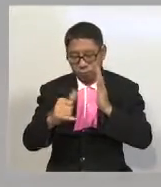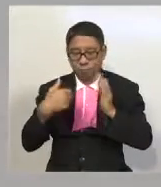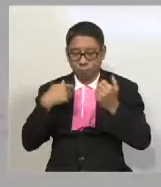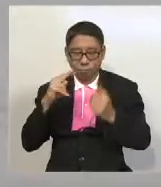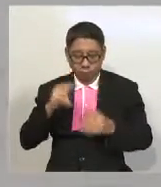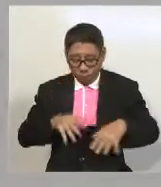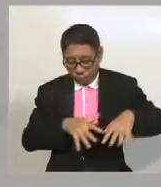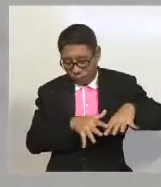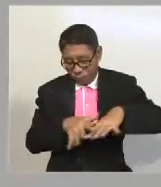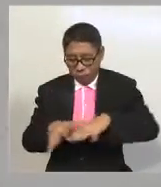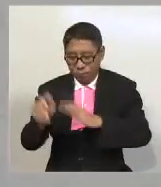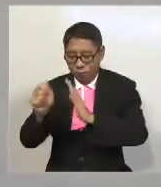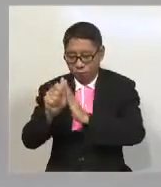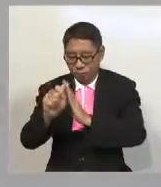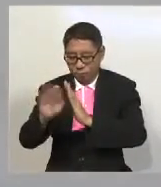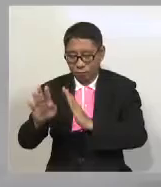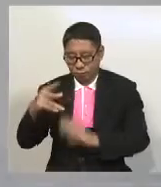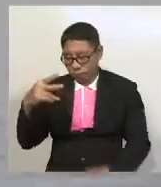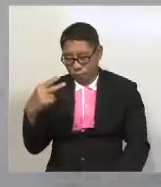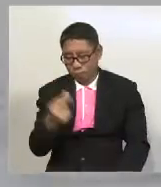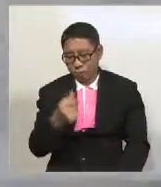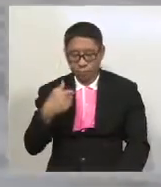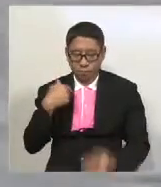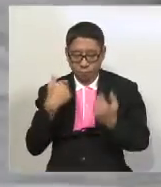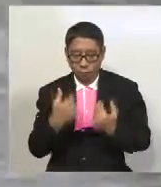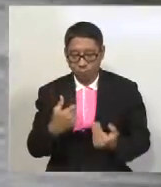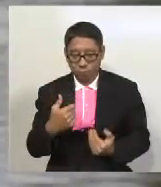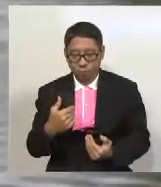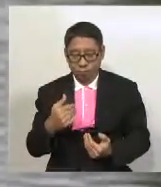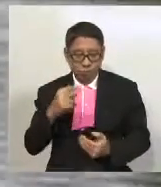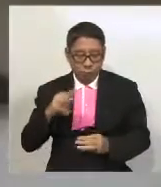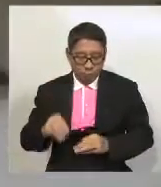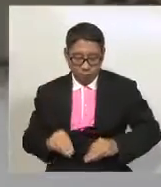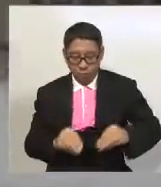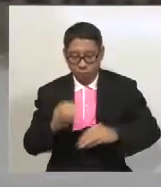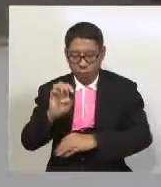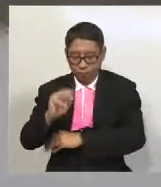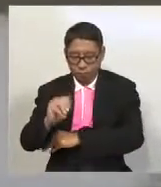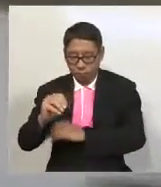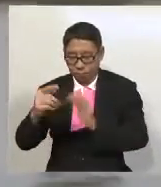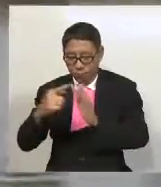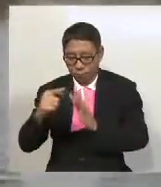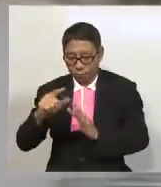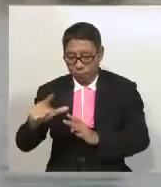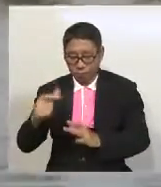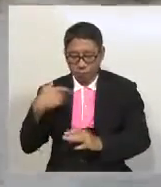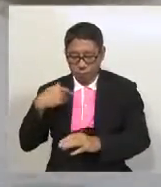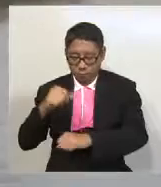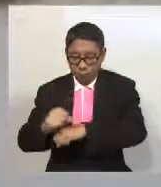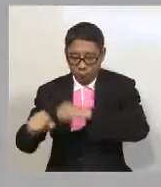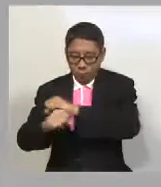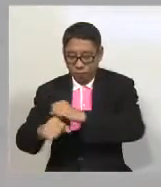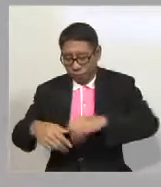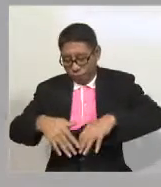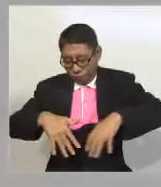ให้น้ำไหลมาสู่จังหวัดอุบลราชธานีเร็วนอกจากนี้สภาพลำน้ำมูลก็เปลี่ยนแปลงไปจากการสร้าง